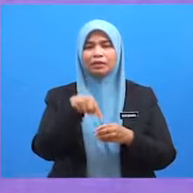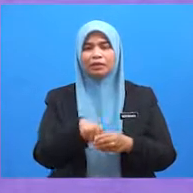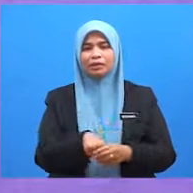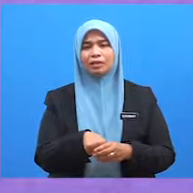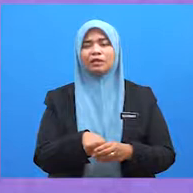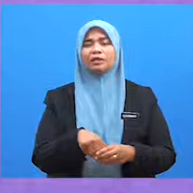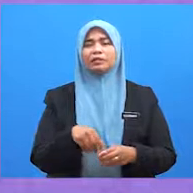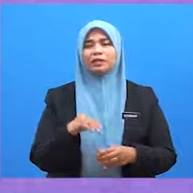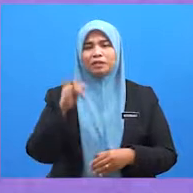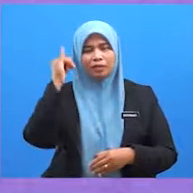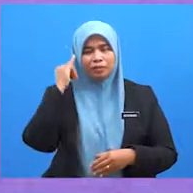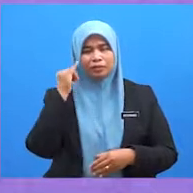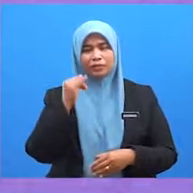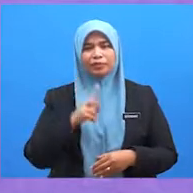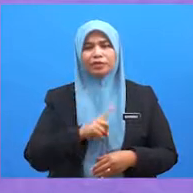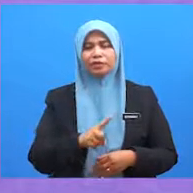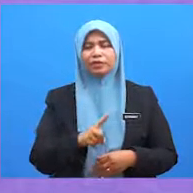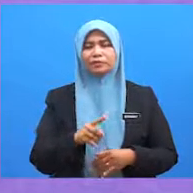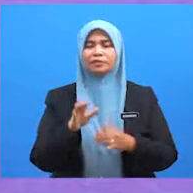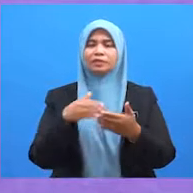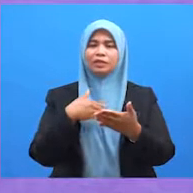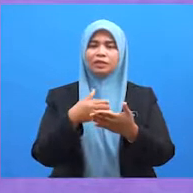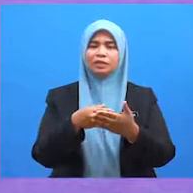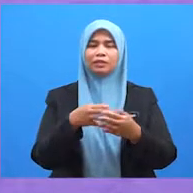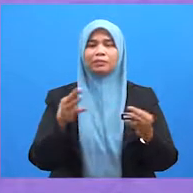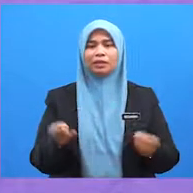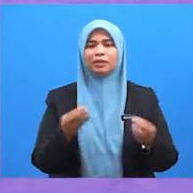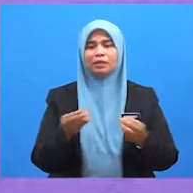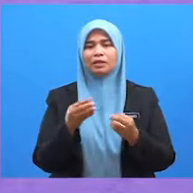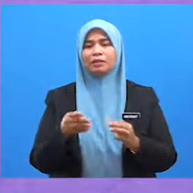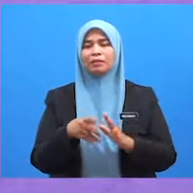agama Islam sehingga menggalakkan